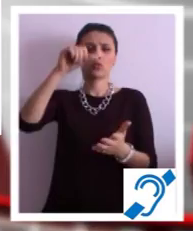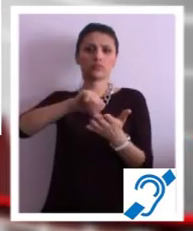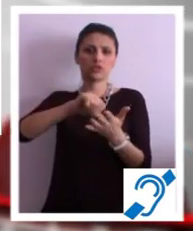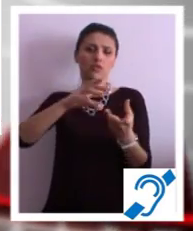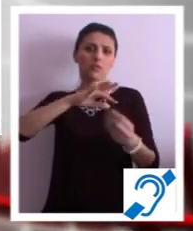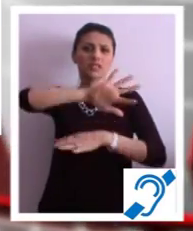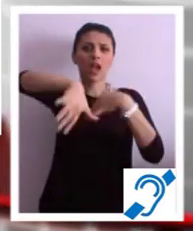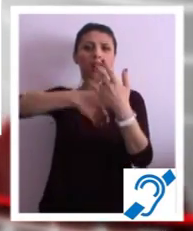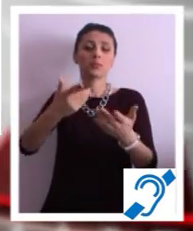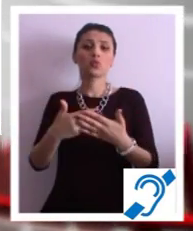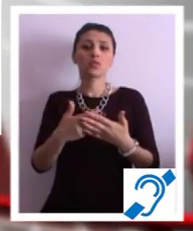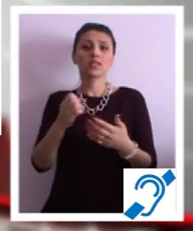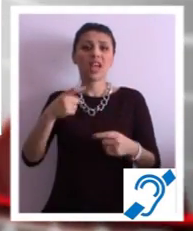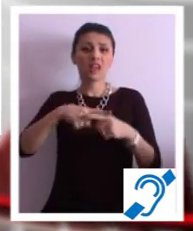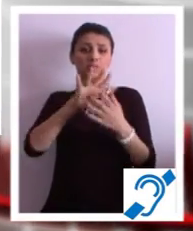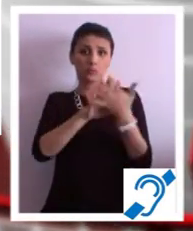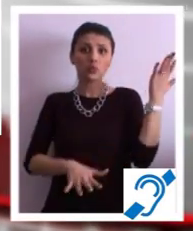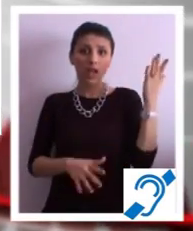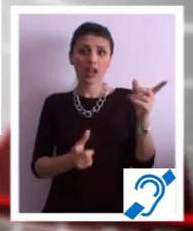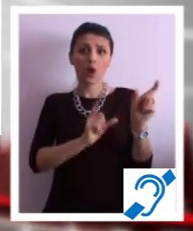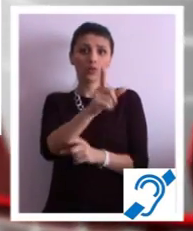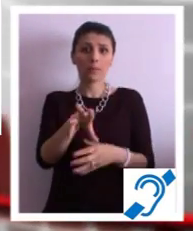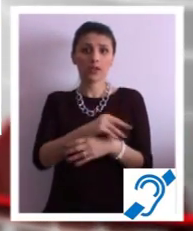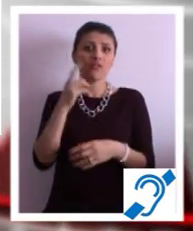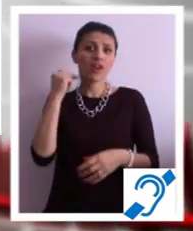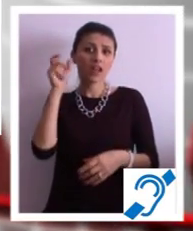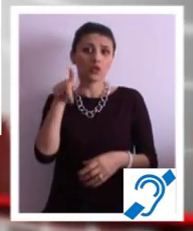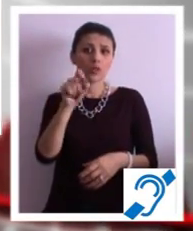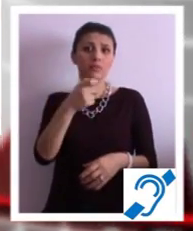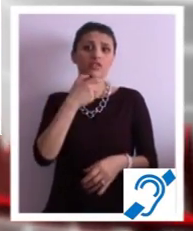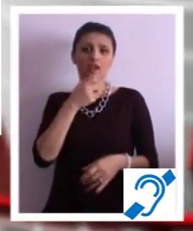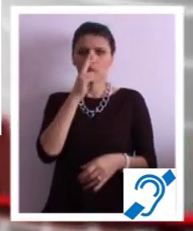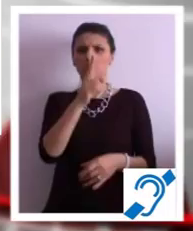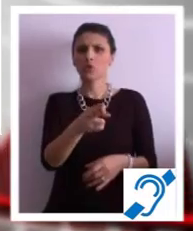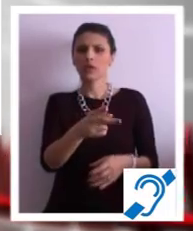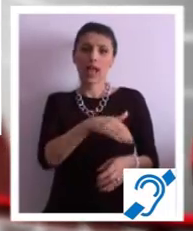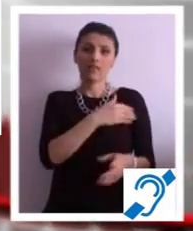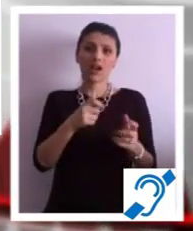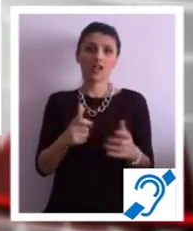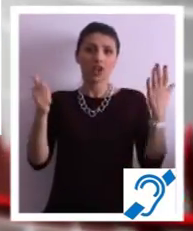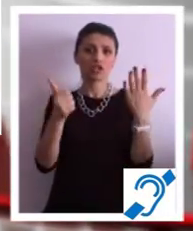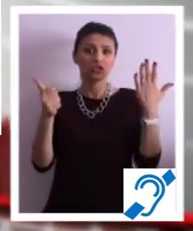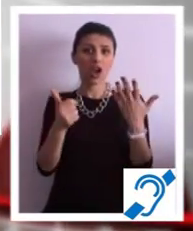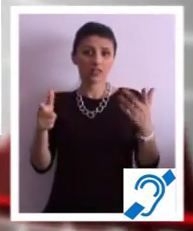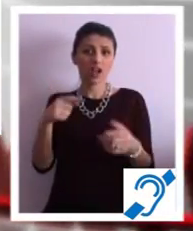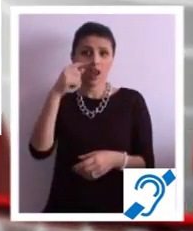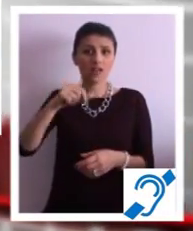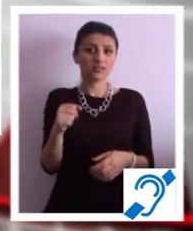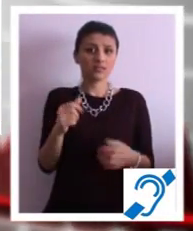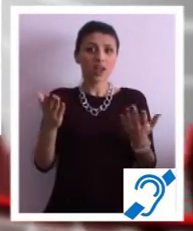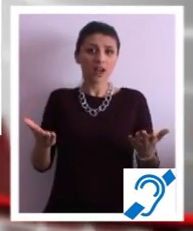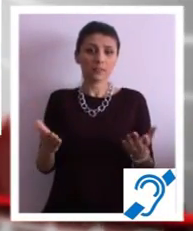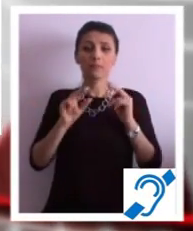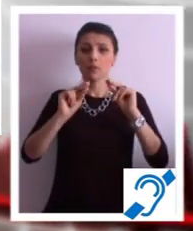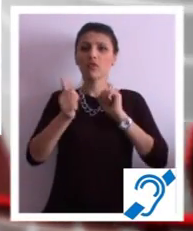aceasta cu tentă sexuală. El este acuzat de părintele unei fete de 12 ani că i-a agresat copila, elevă în clasa a 6-a la școala din localitate.